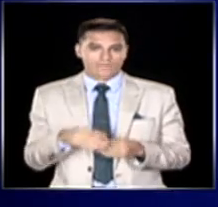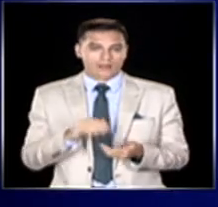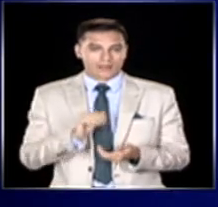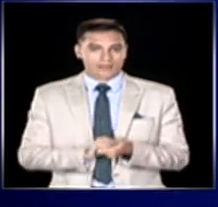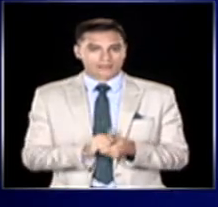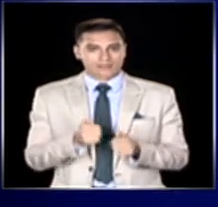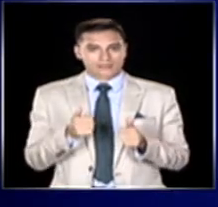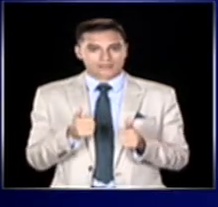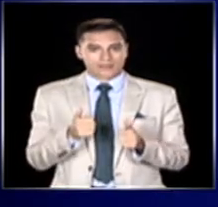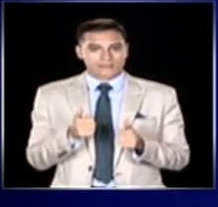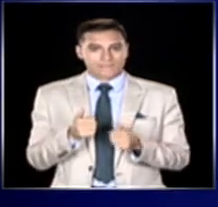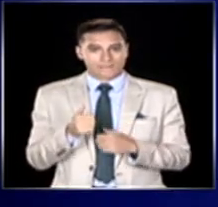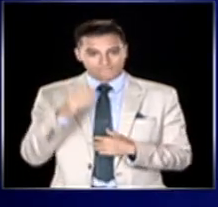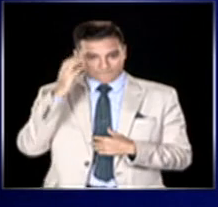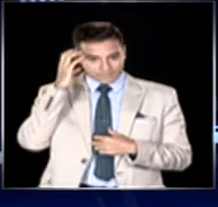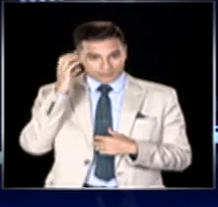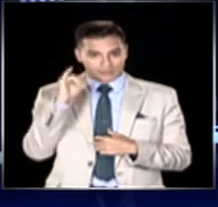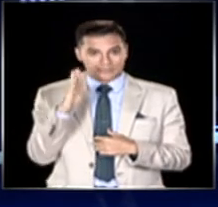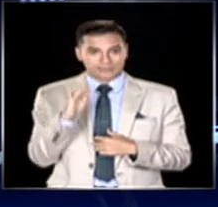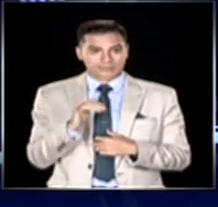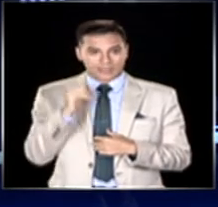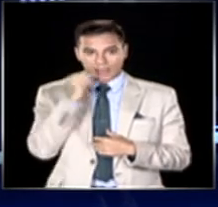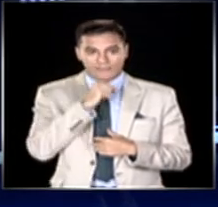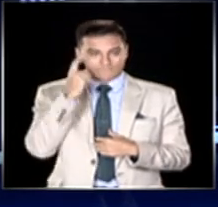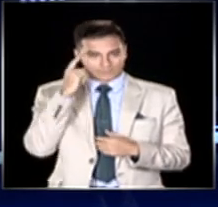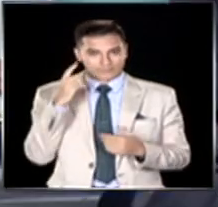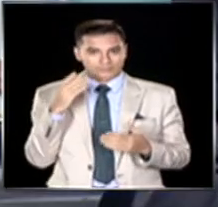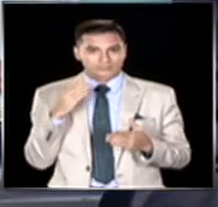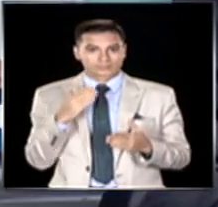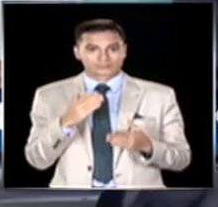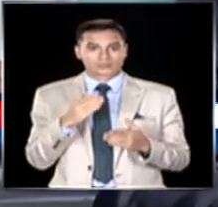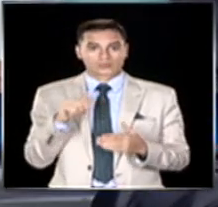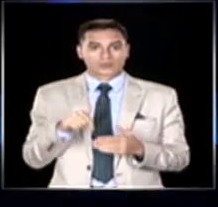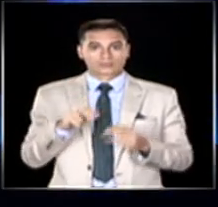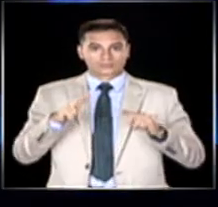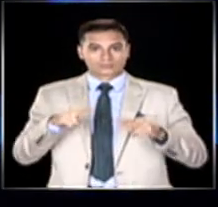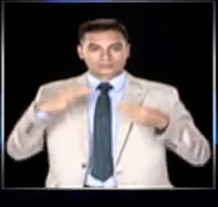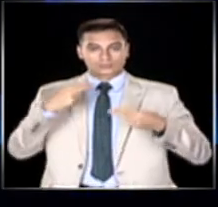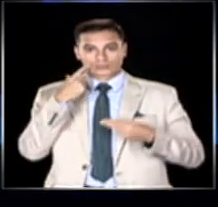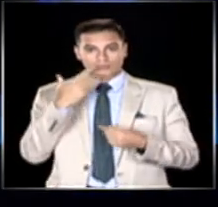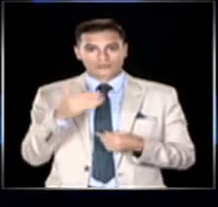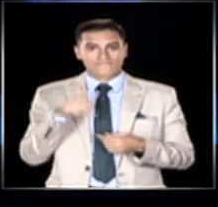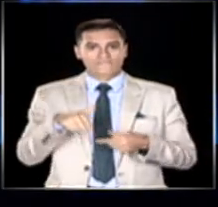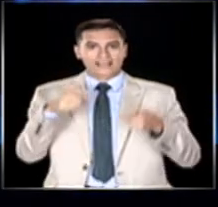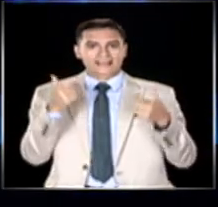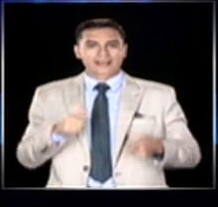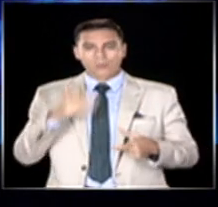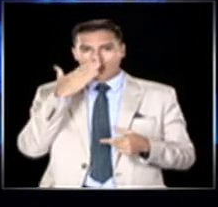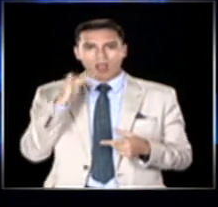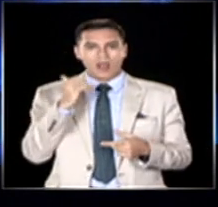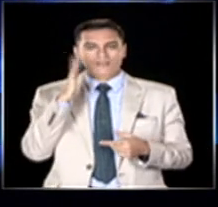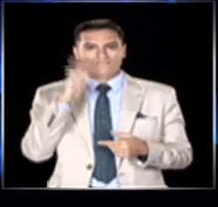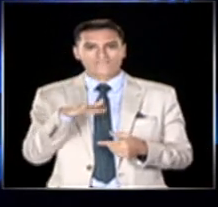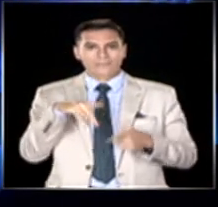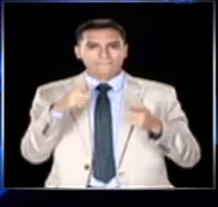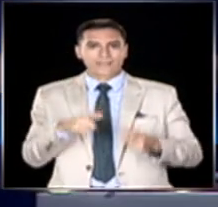تمام، هو مش معانا اصلا ياسا مستمتع مش معانا. تحت ضغط كاونتر. في اي دوله خليجيه تقع